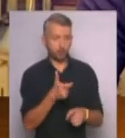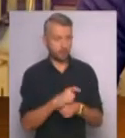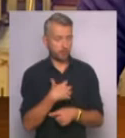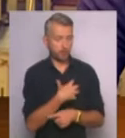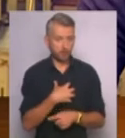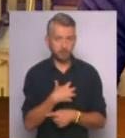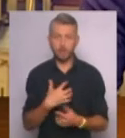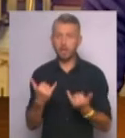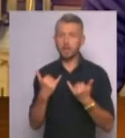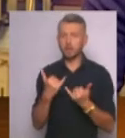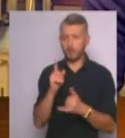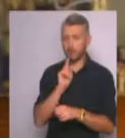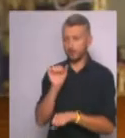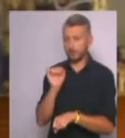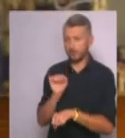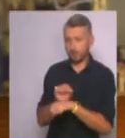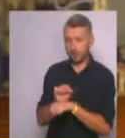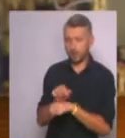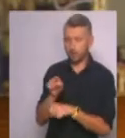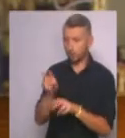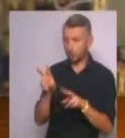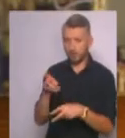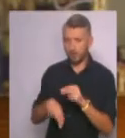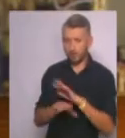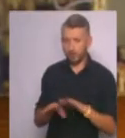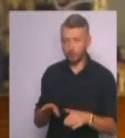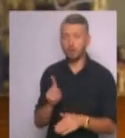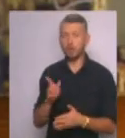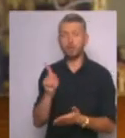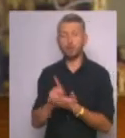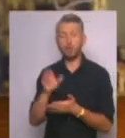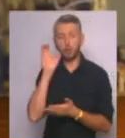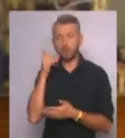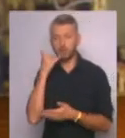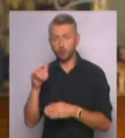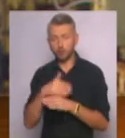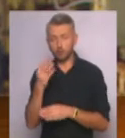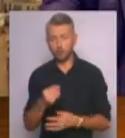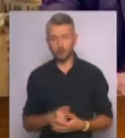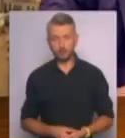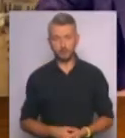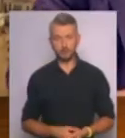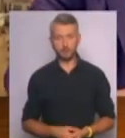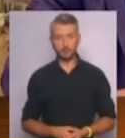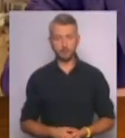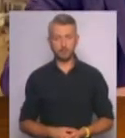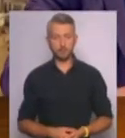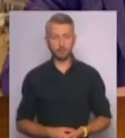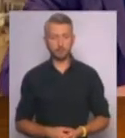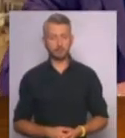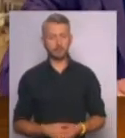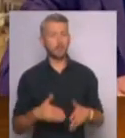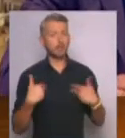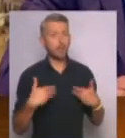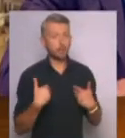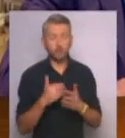важливою. Так, зараз поставимо на паузу, не завершимо ще цю тему. Однак маємо послухати дзвінок. Добрий день. Добрий день.